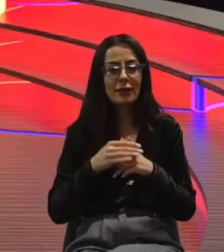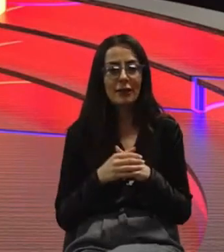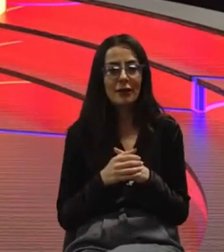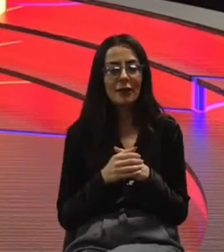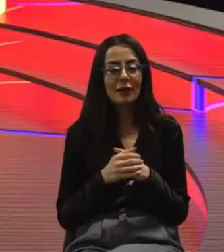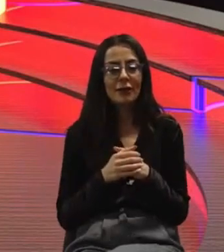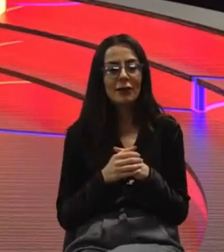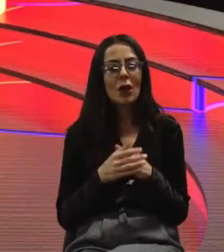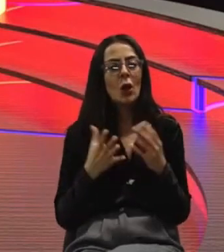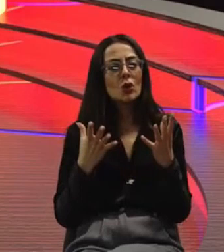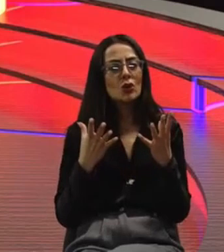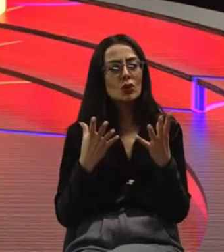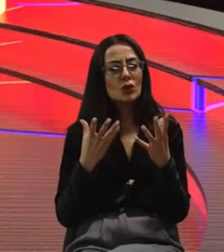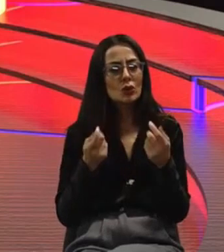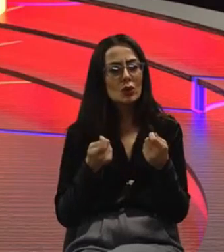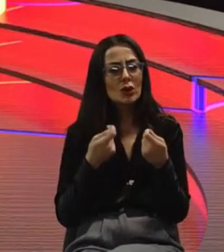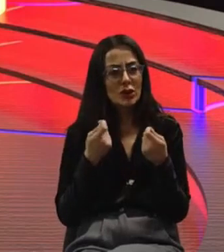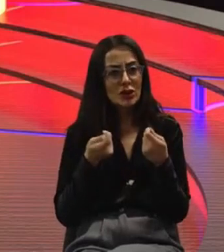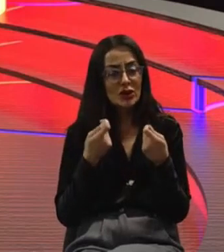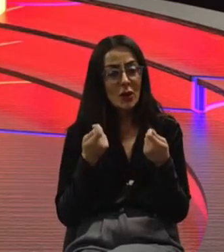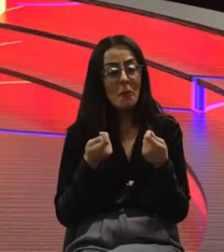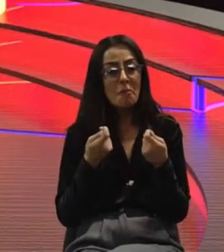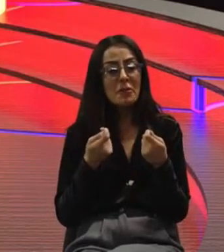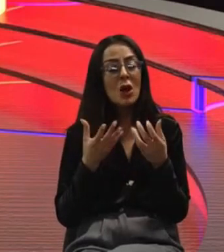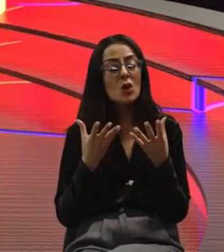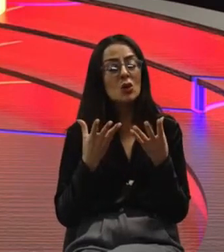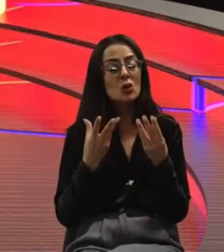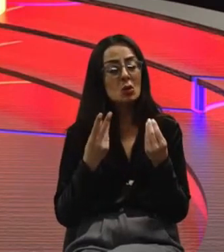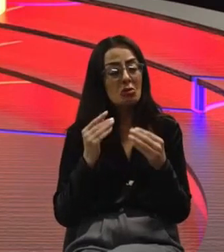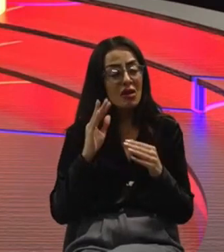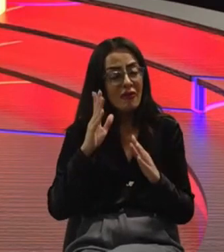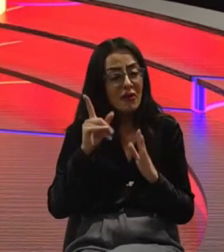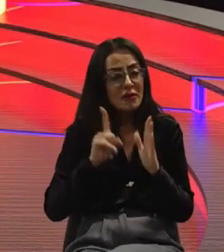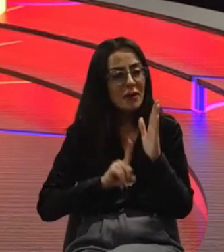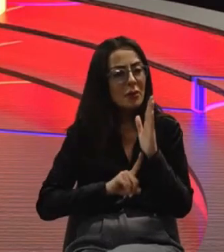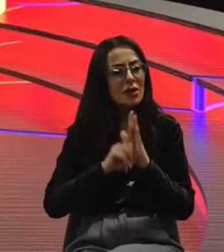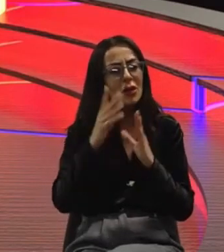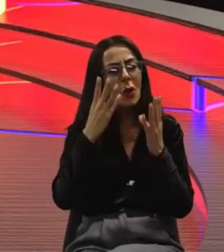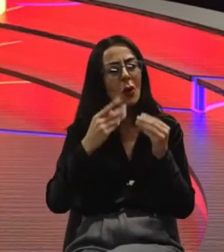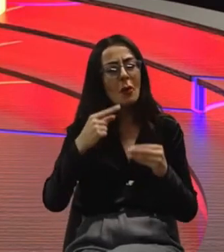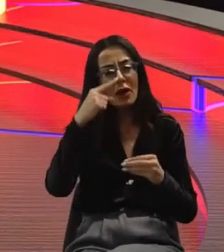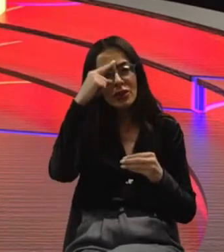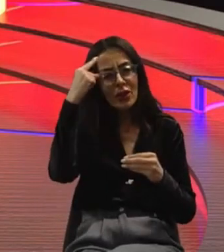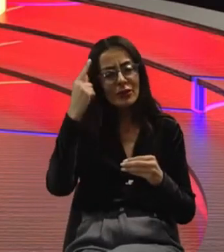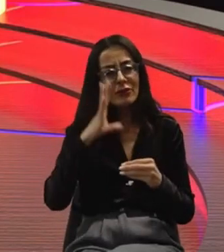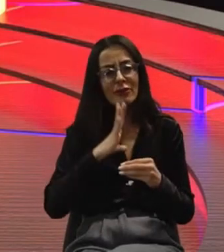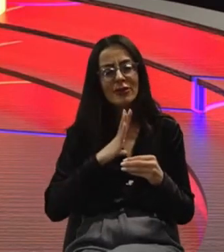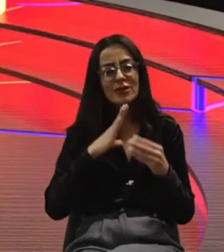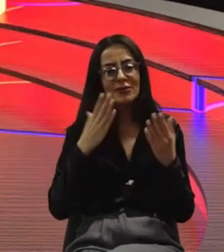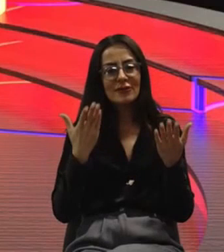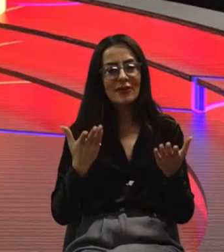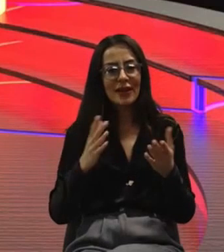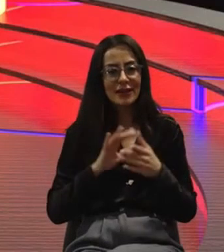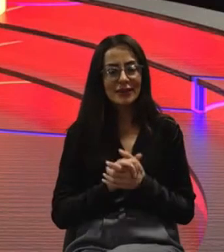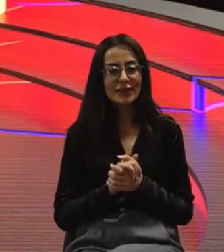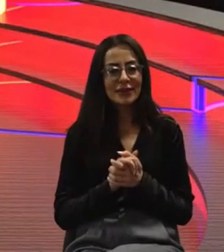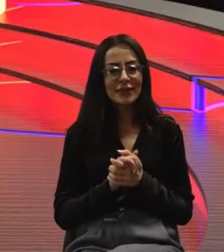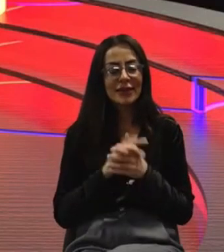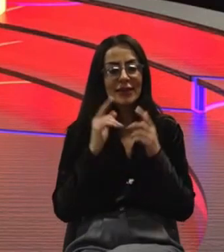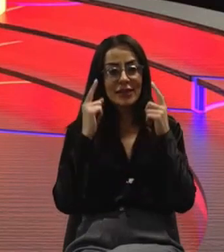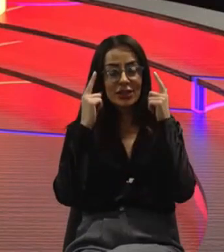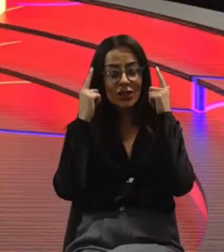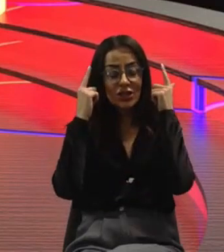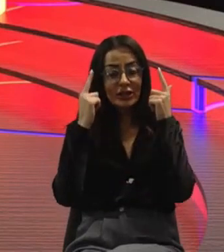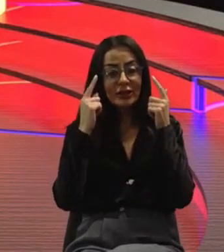çok daha başarılı olma şansınız var Gaga Çinlilerin Hani bir